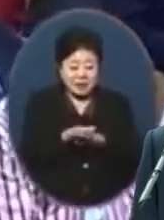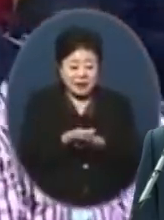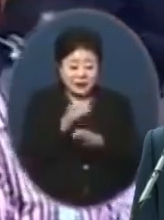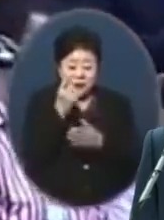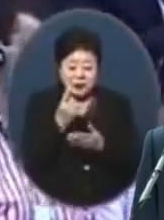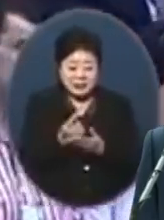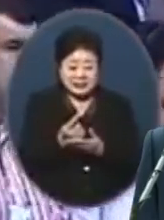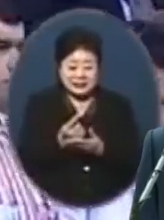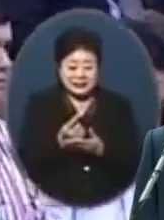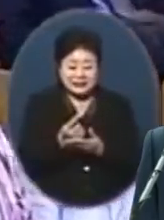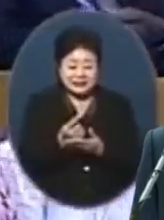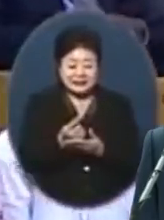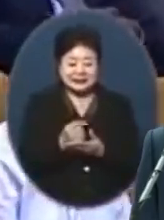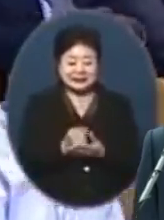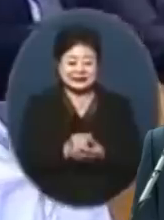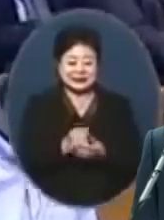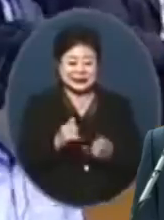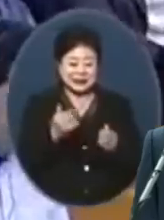오신